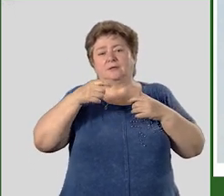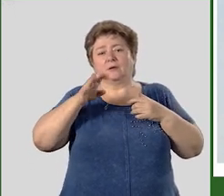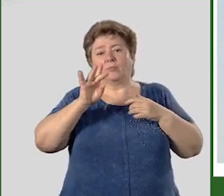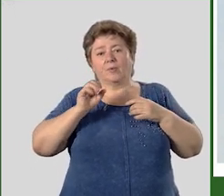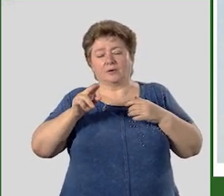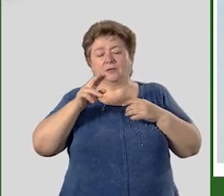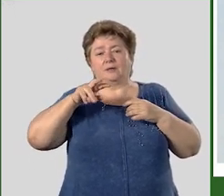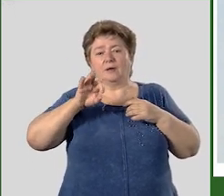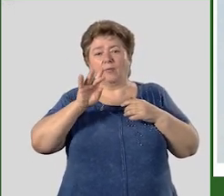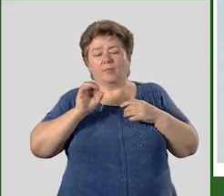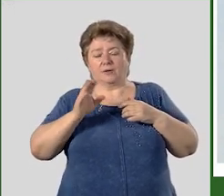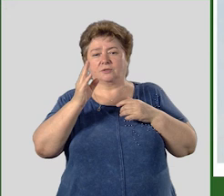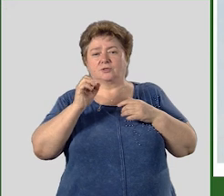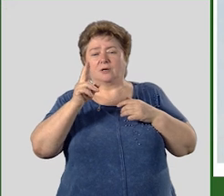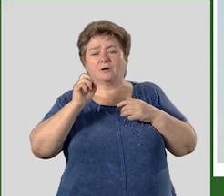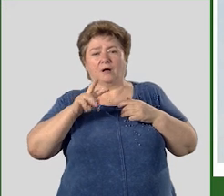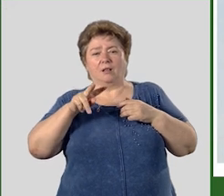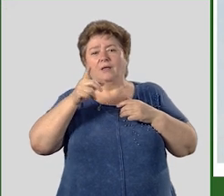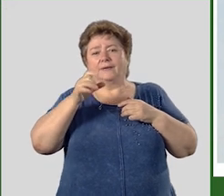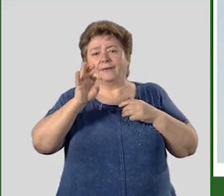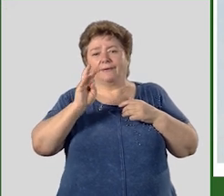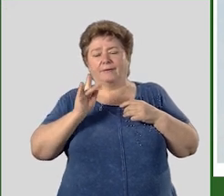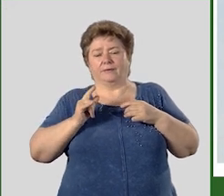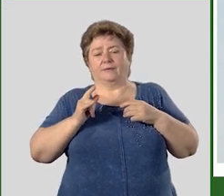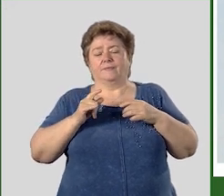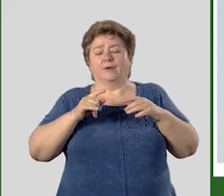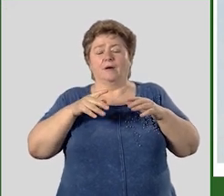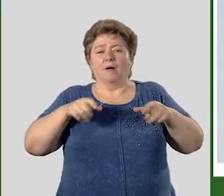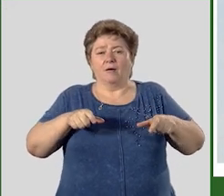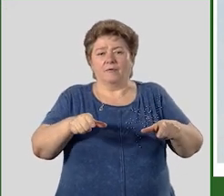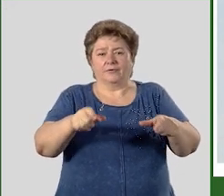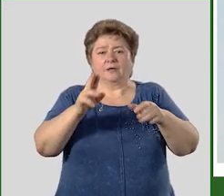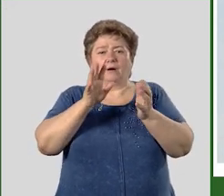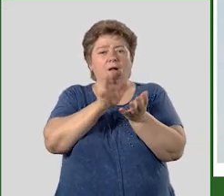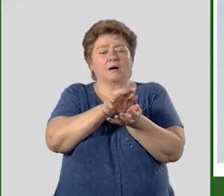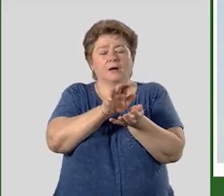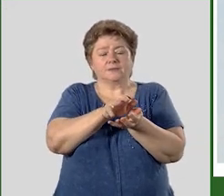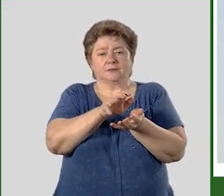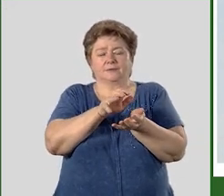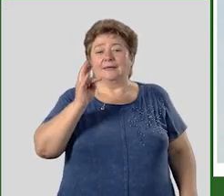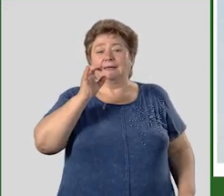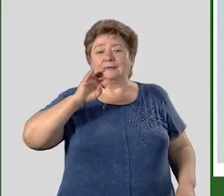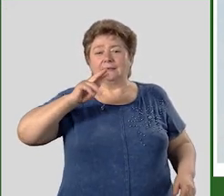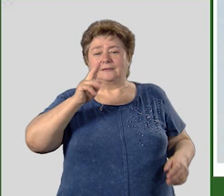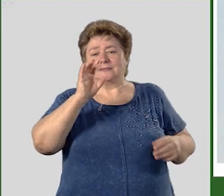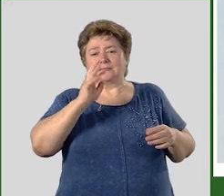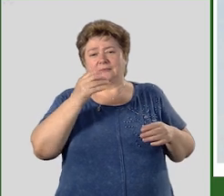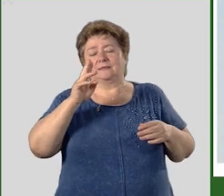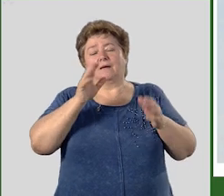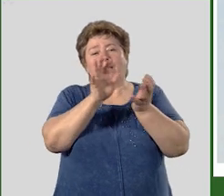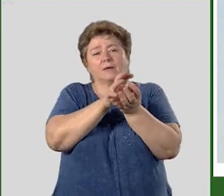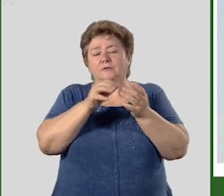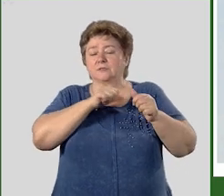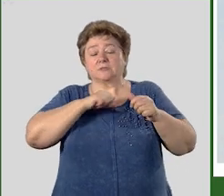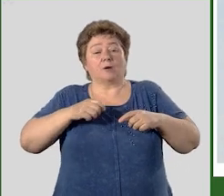гепарды, леопарды, шакалы, гиены. В реках – крокодилы. Нильский крокодил –